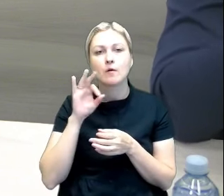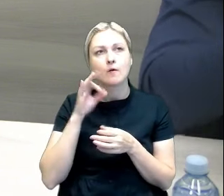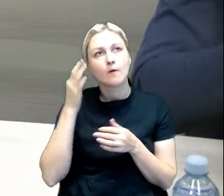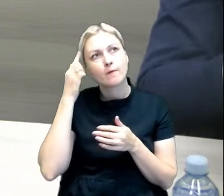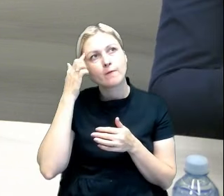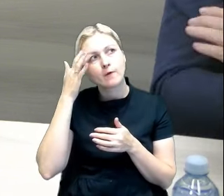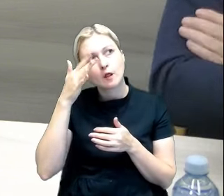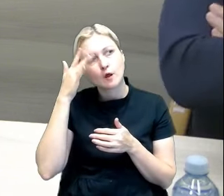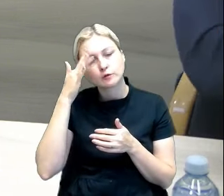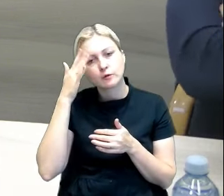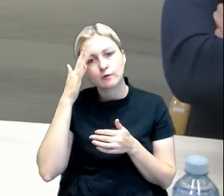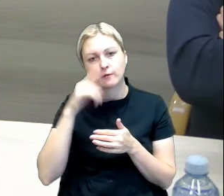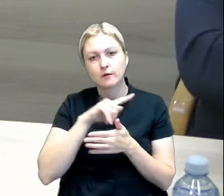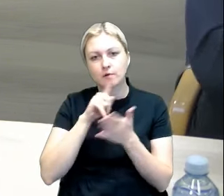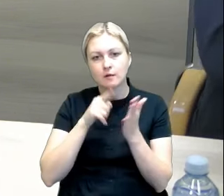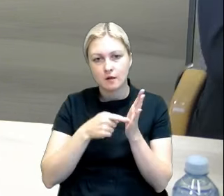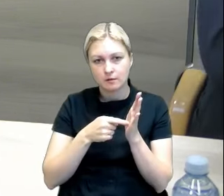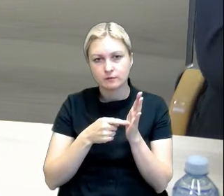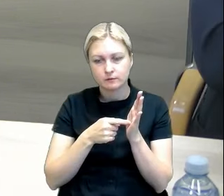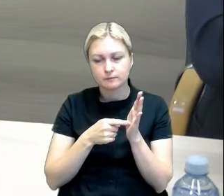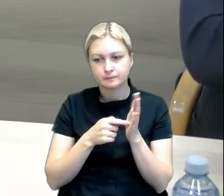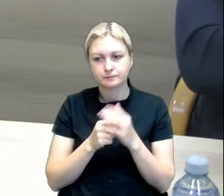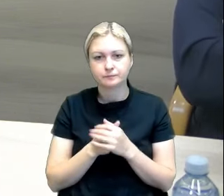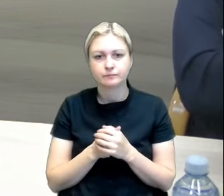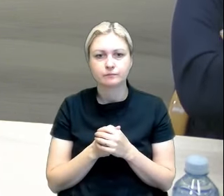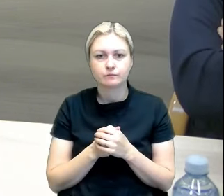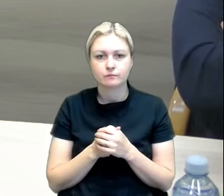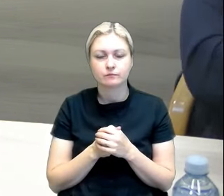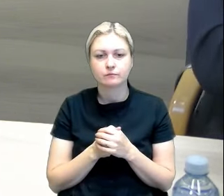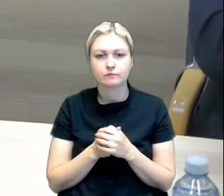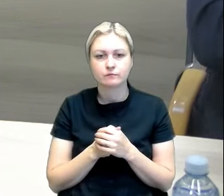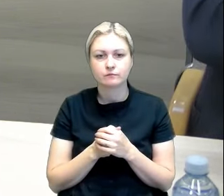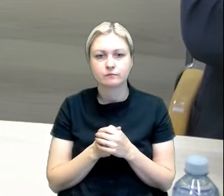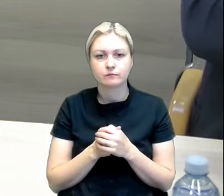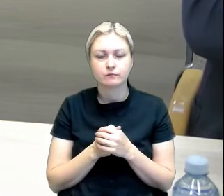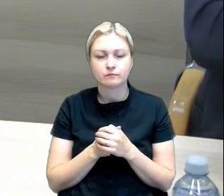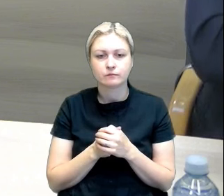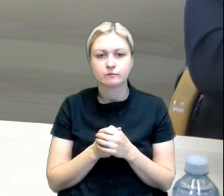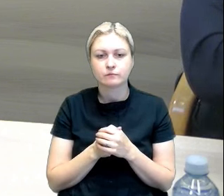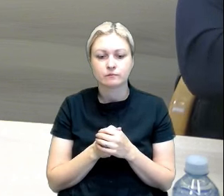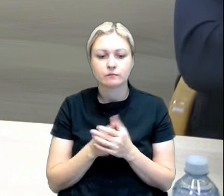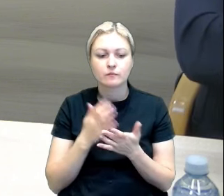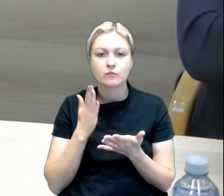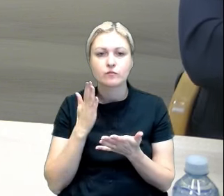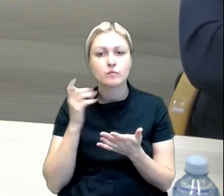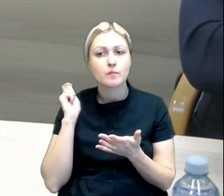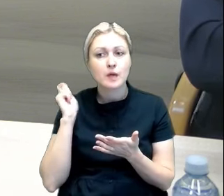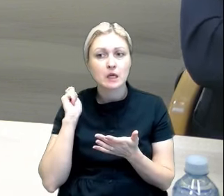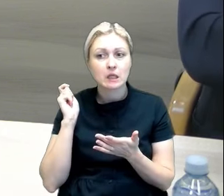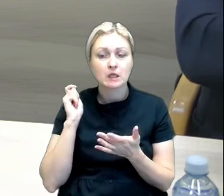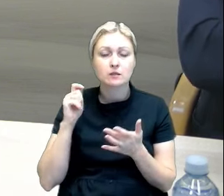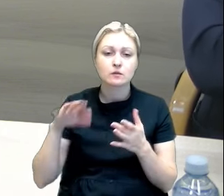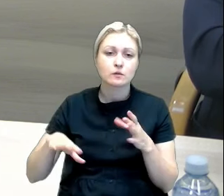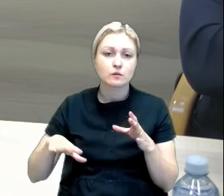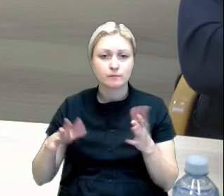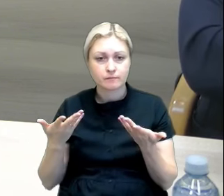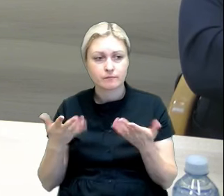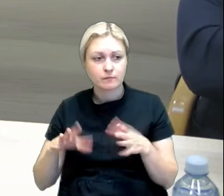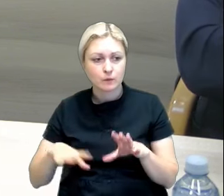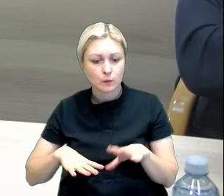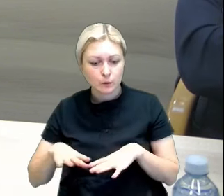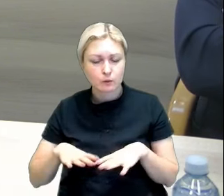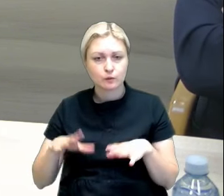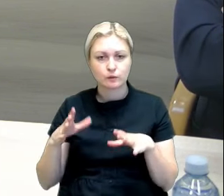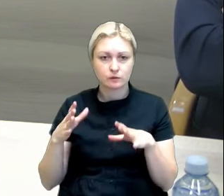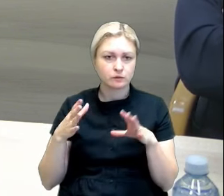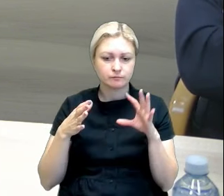ir konceptualiai ideologinis nes iš tikrųjų niekam ne paslaptis pirtis turgus tai yra ne savivaldos funkcija ir